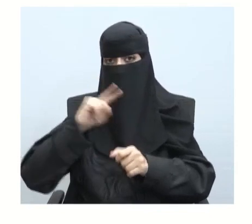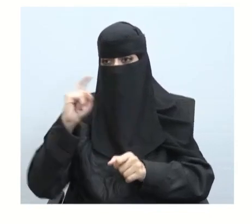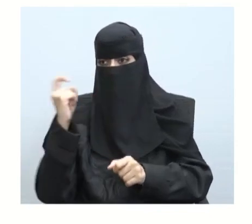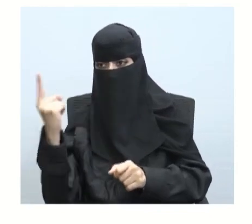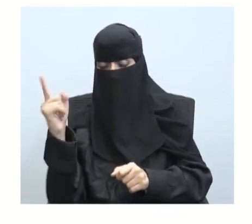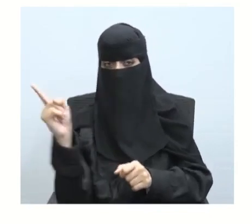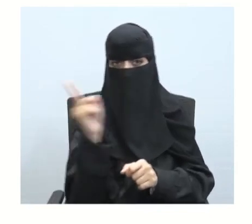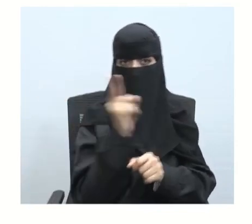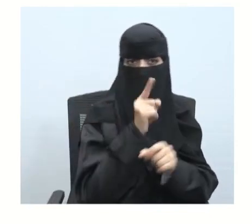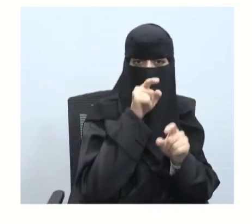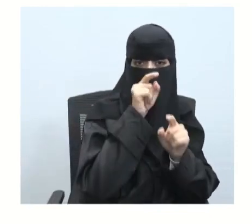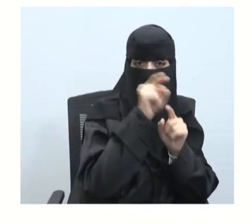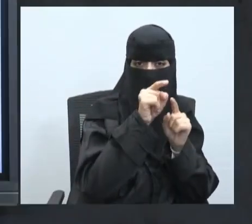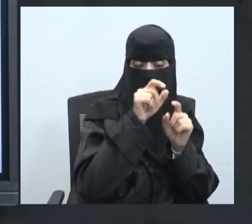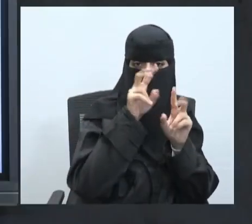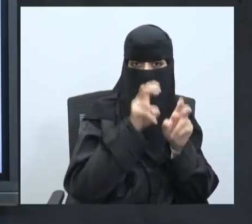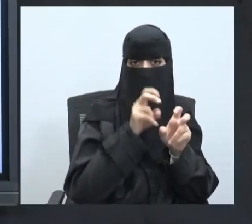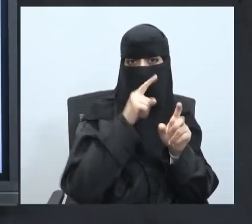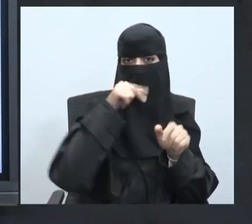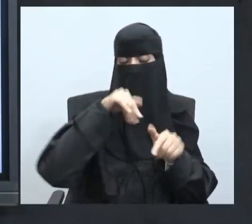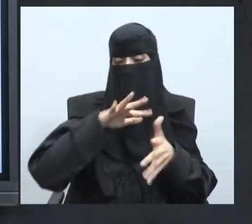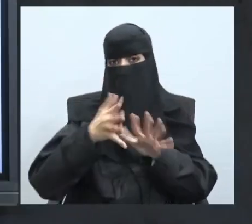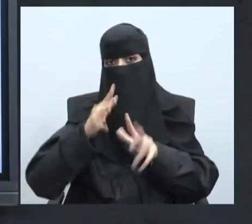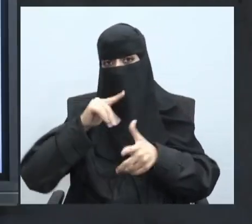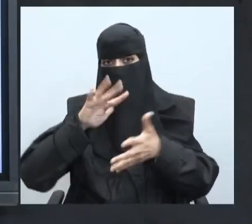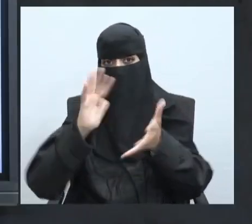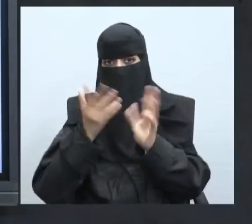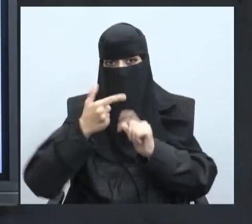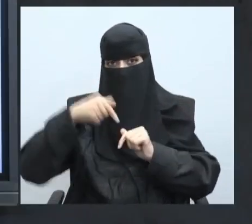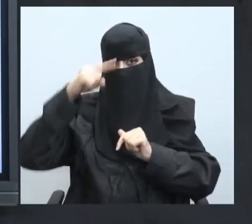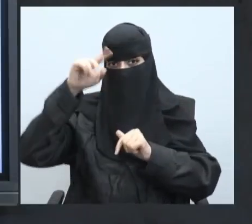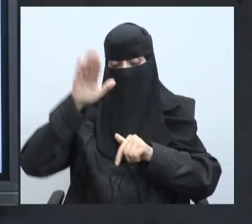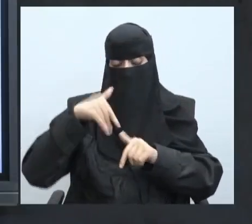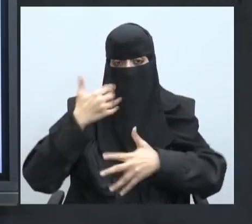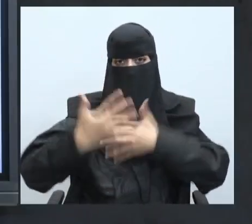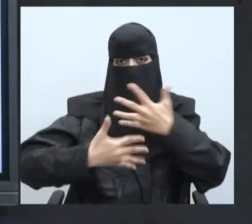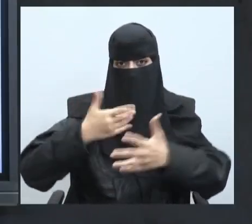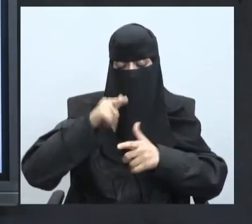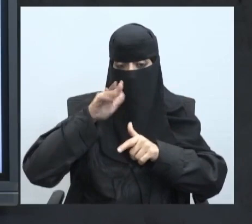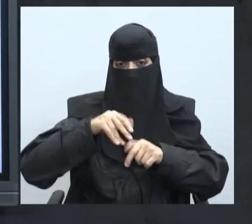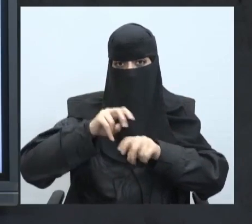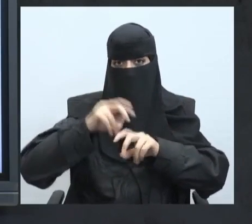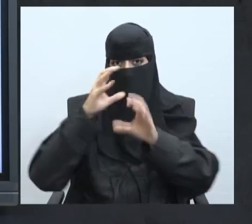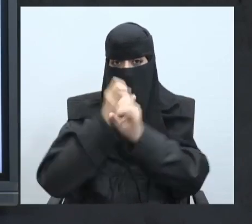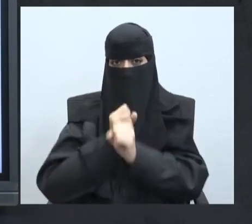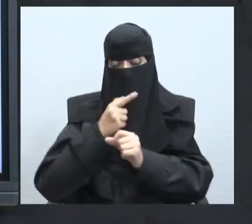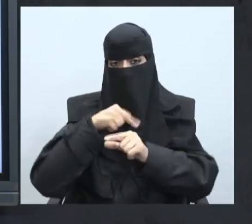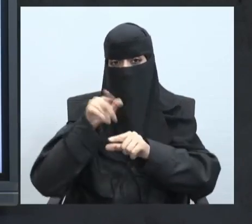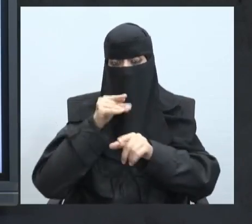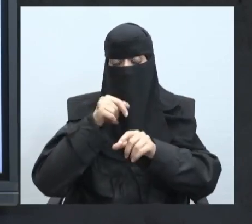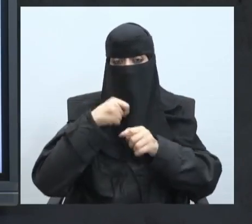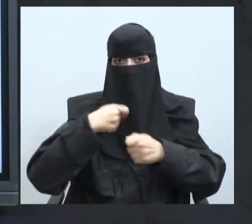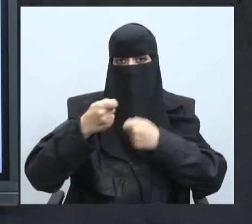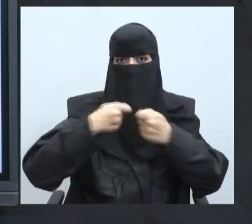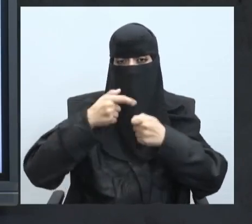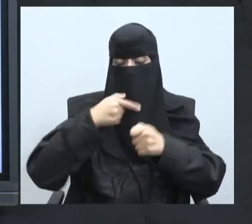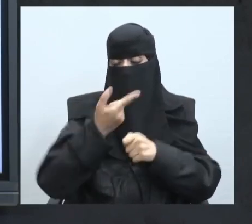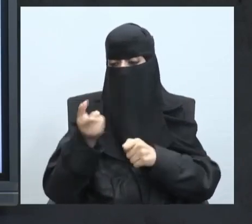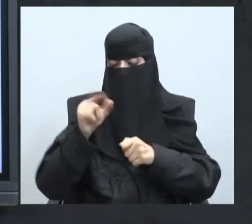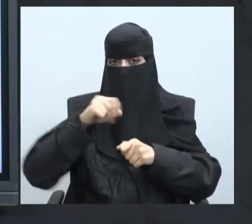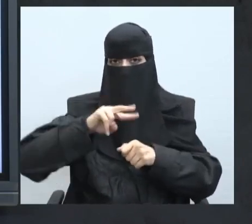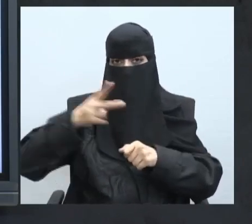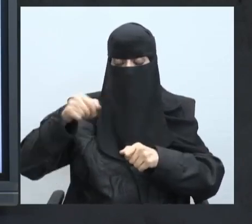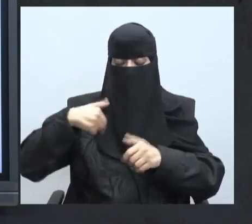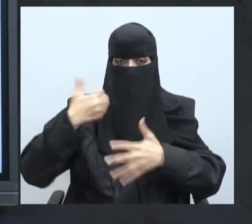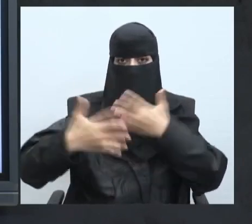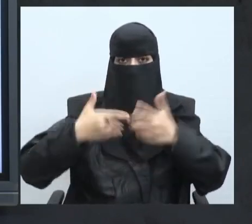التوقف الى نقطه التوقف قد يشمل هذا المثال حركيه ومختزنه ومرنه كل انواع الطاقه اللي انت